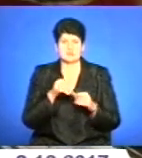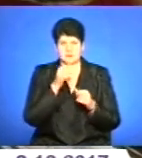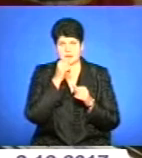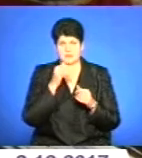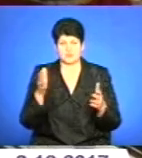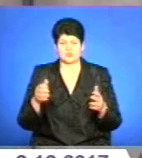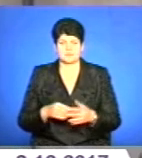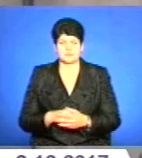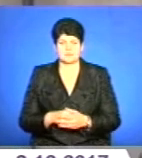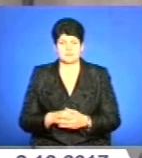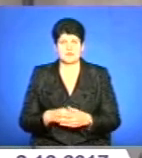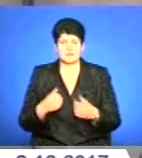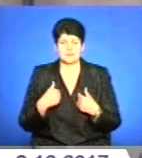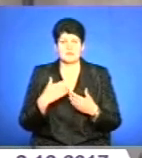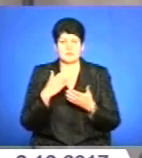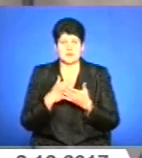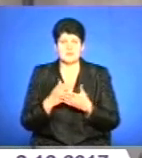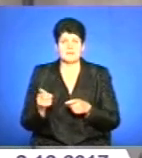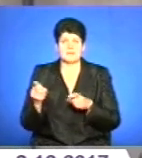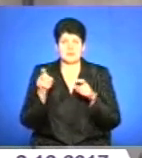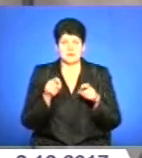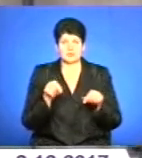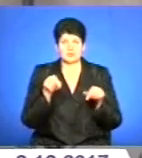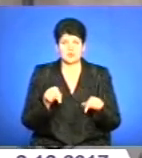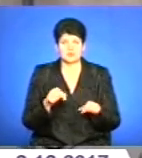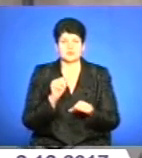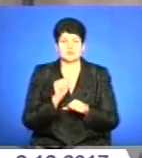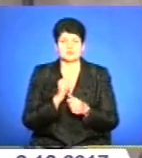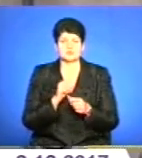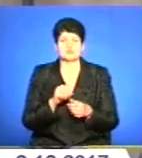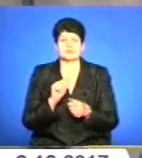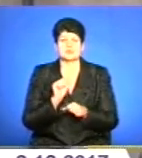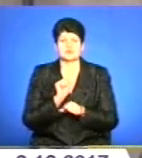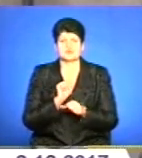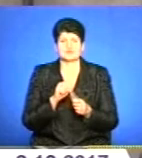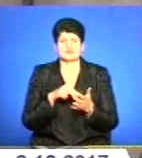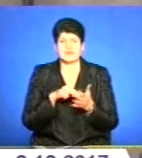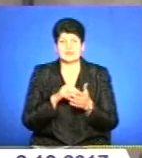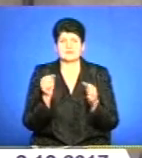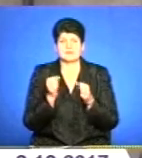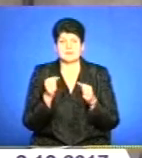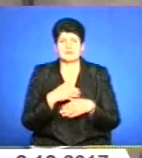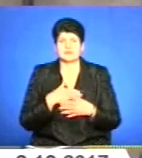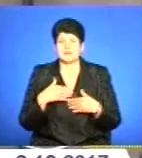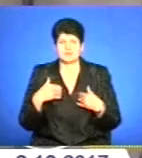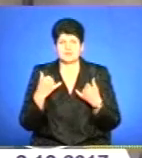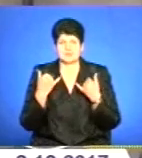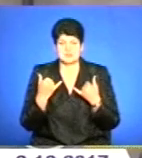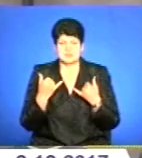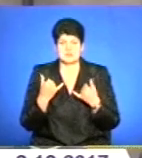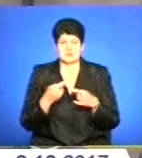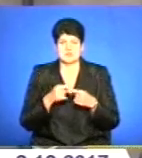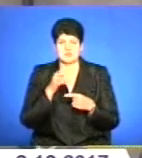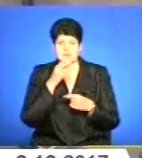можуть. Ми мали переїхати тут, а стояти всю зиму, тут є ферма, яку мали стояти. Але ми не хочемо зараз, на даний час.